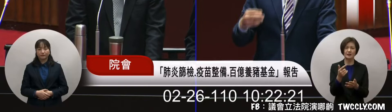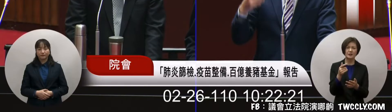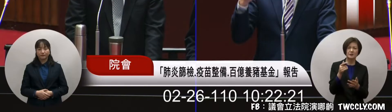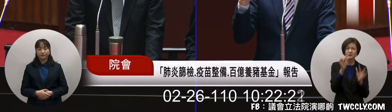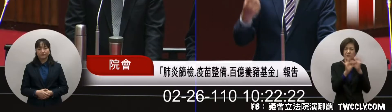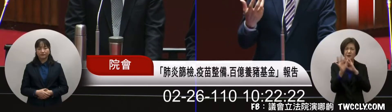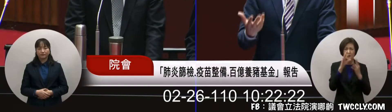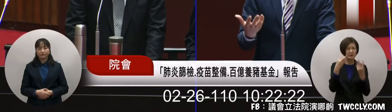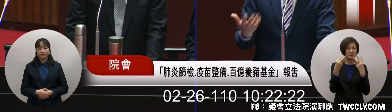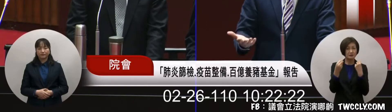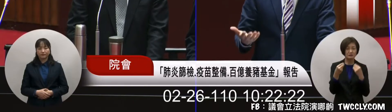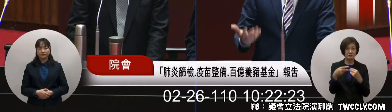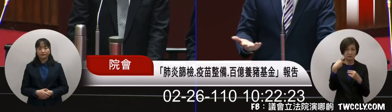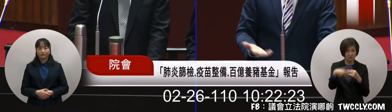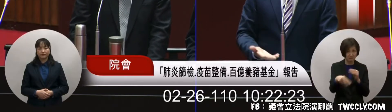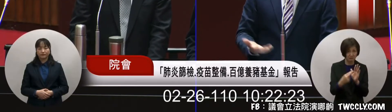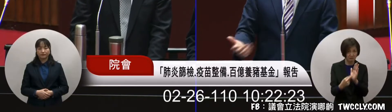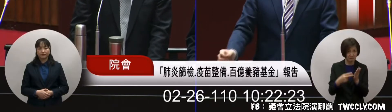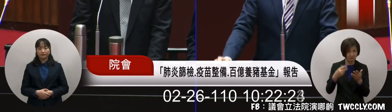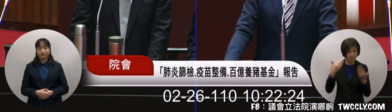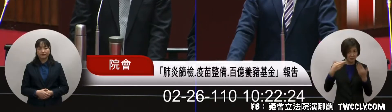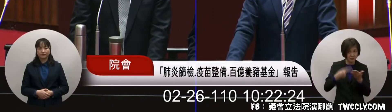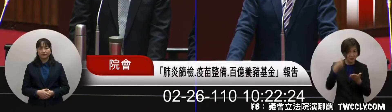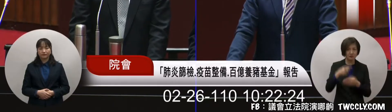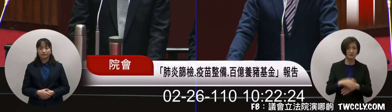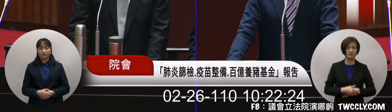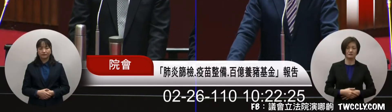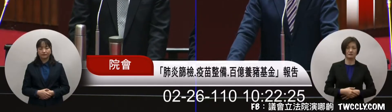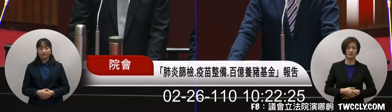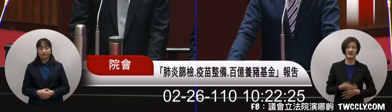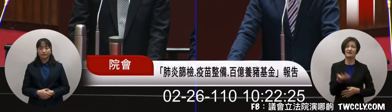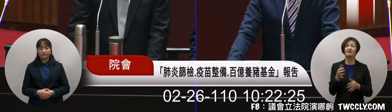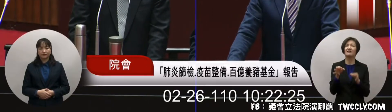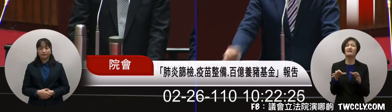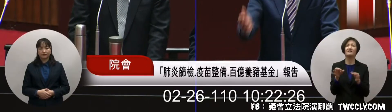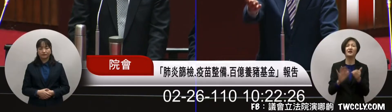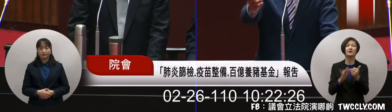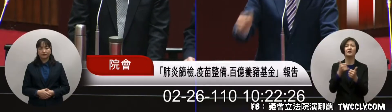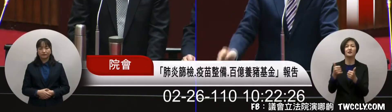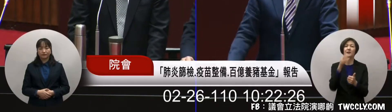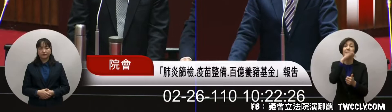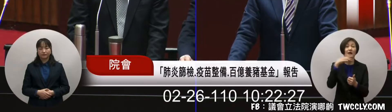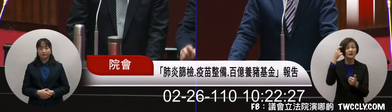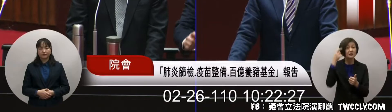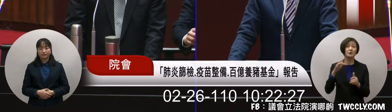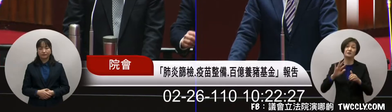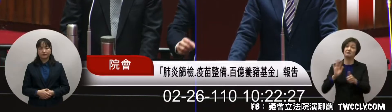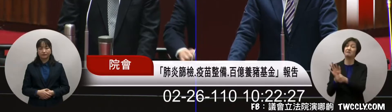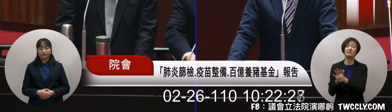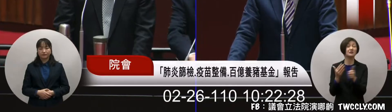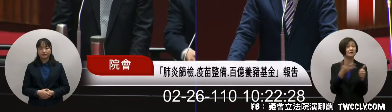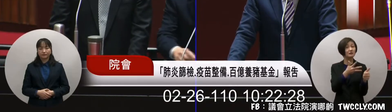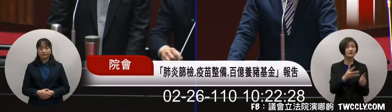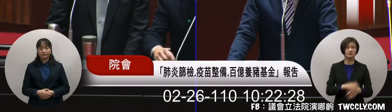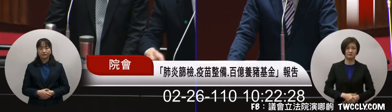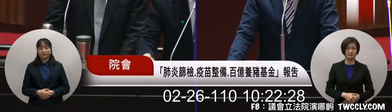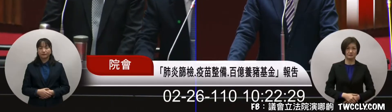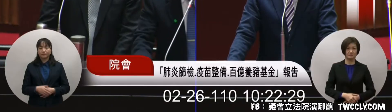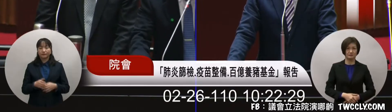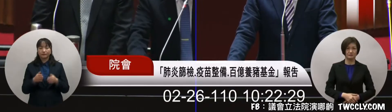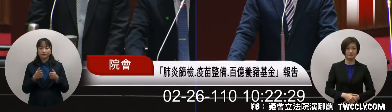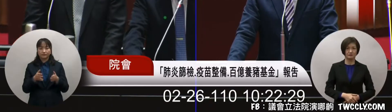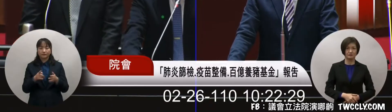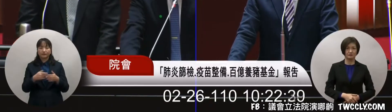说我们为什么不进中国疫苗？刚费委很不好意思说了，我帮他问好了。您说说看这样的一个回答的内容。 当然就是说